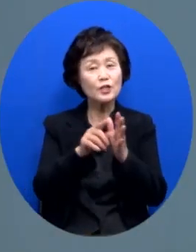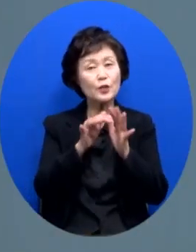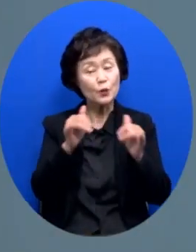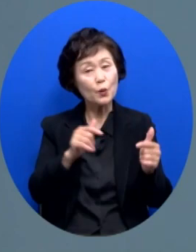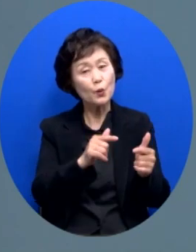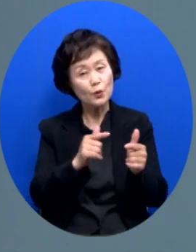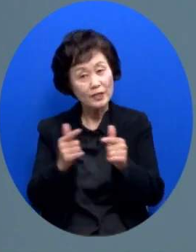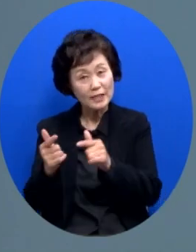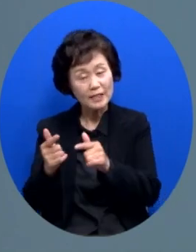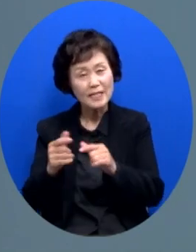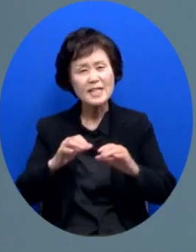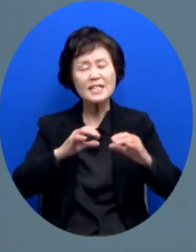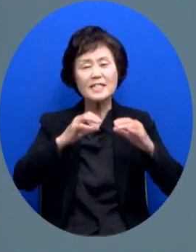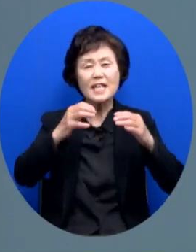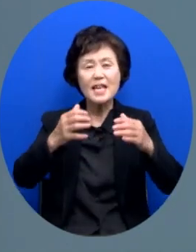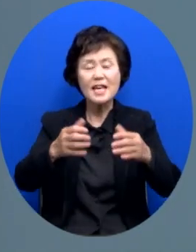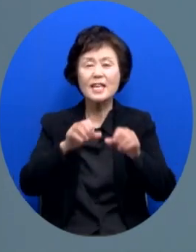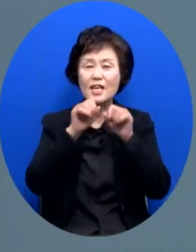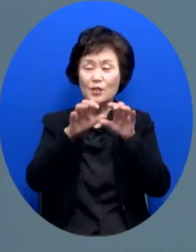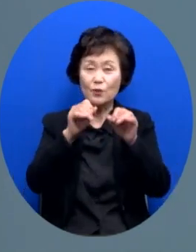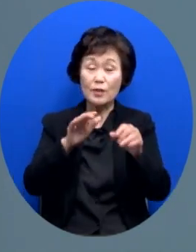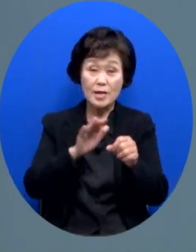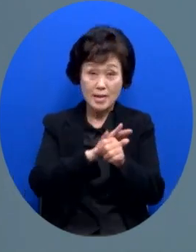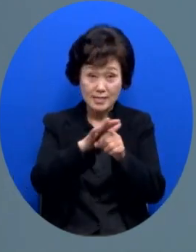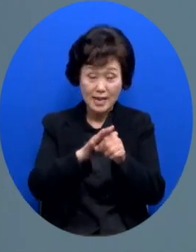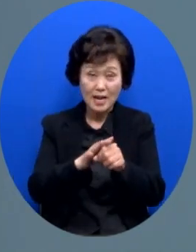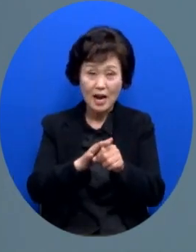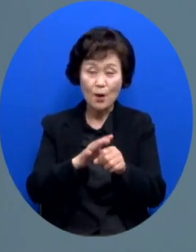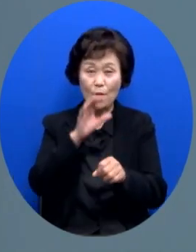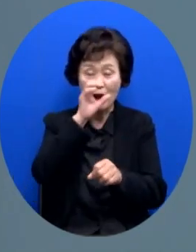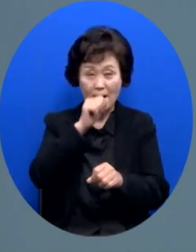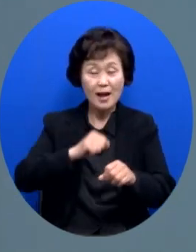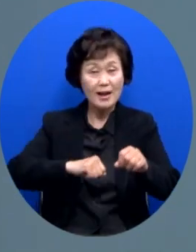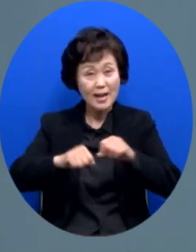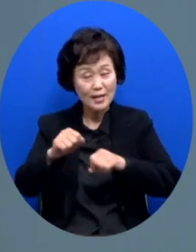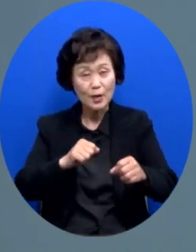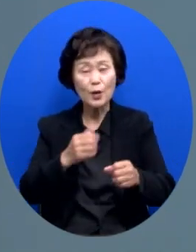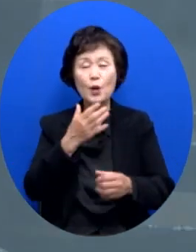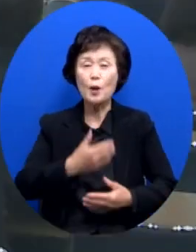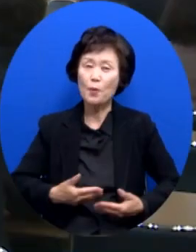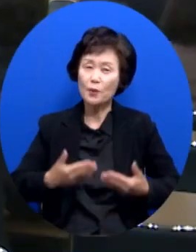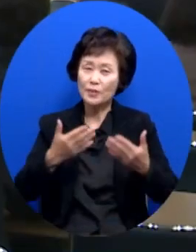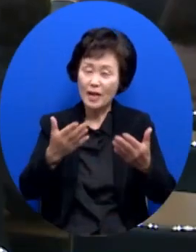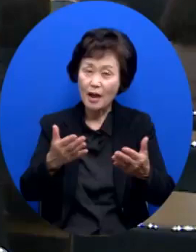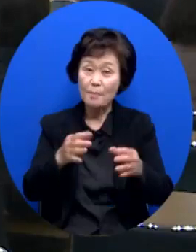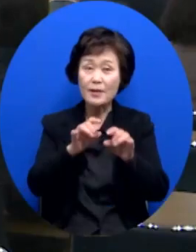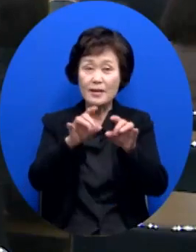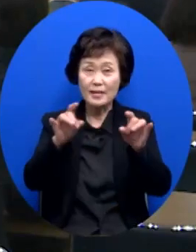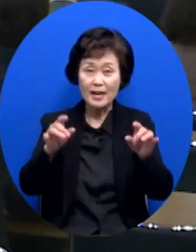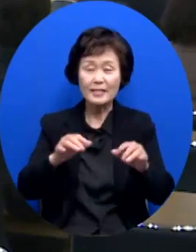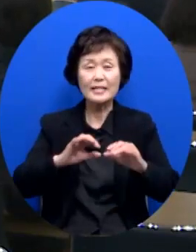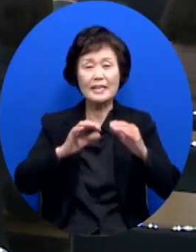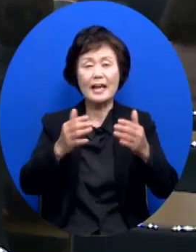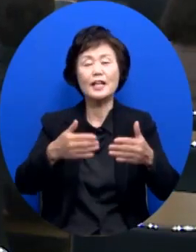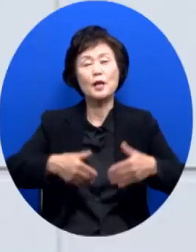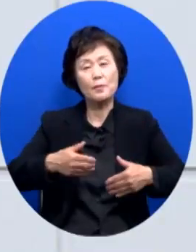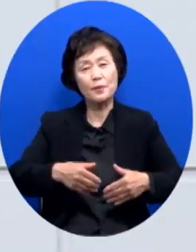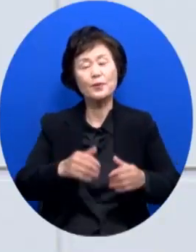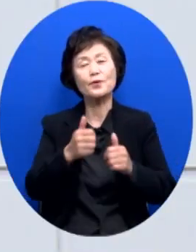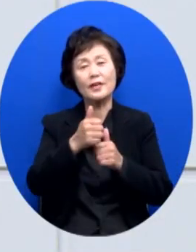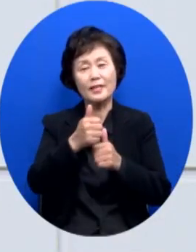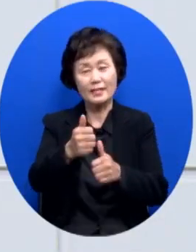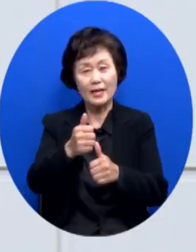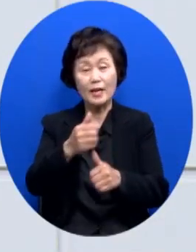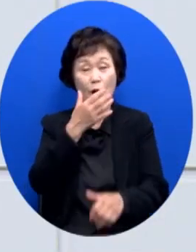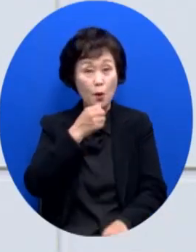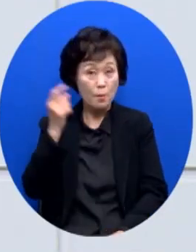돼가지고 세계선교회 우리의 사랑과 선행을 이제 봉사하면서 각자의 그 국가의 필요에 따라서